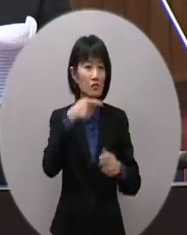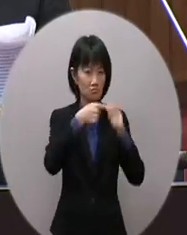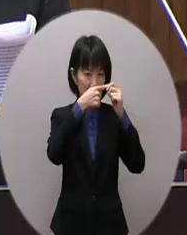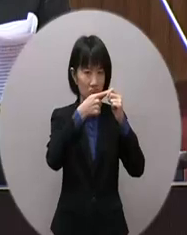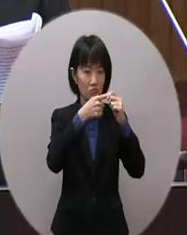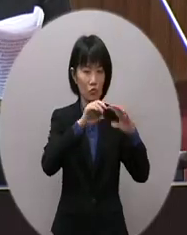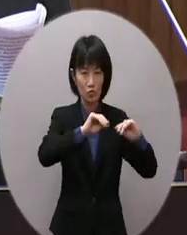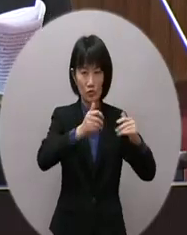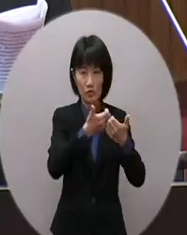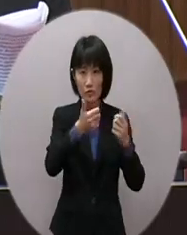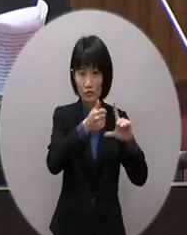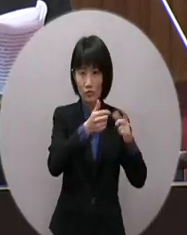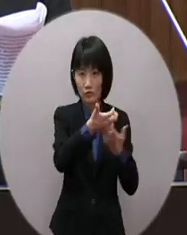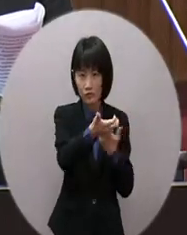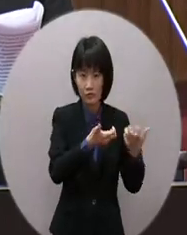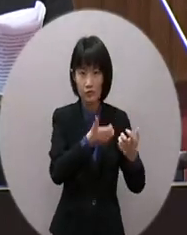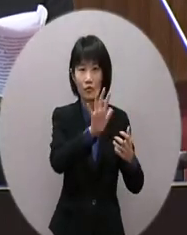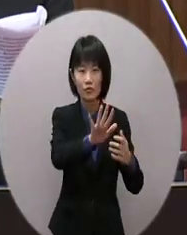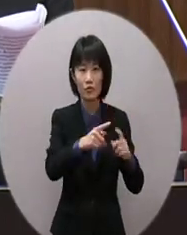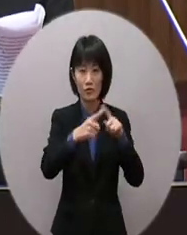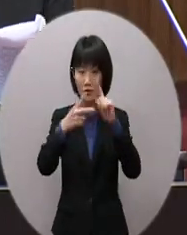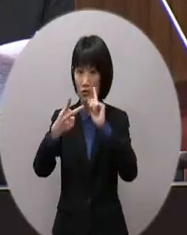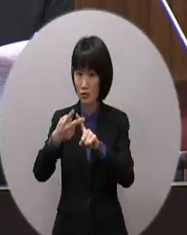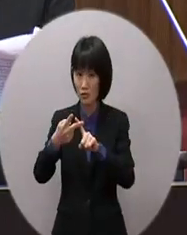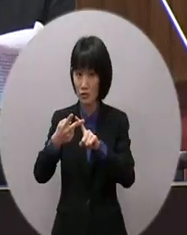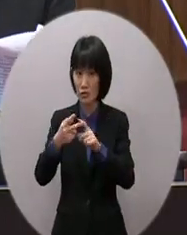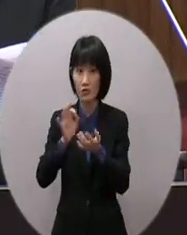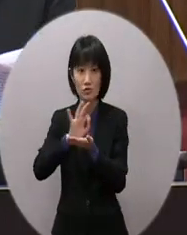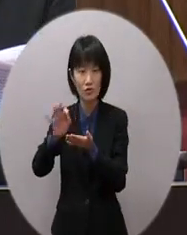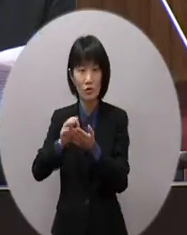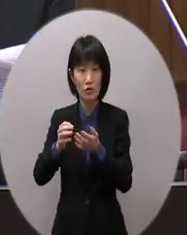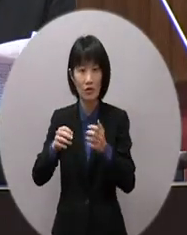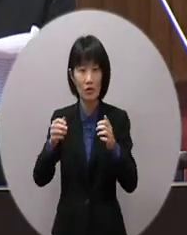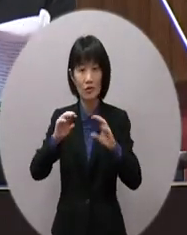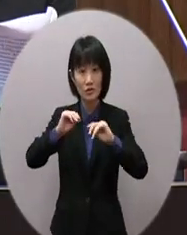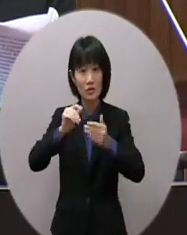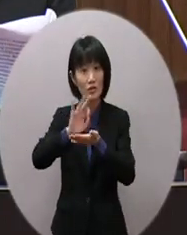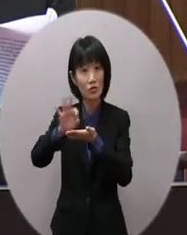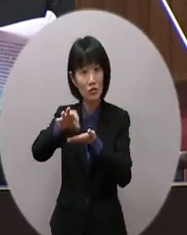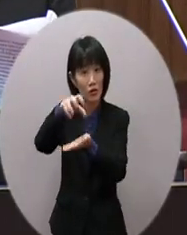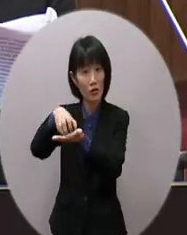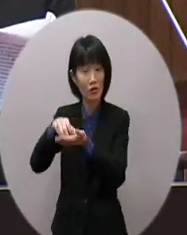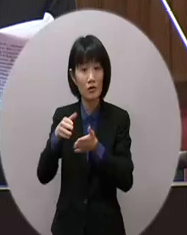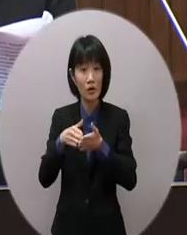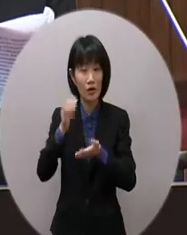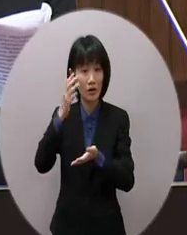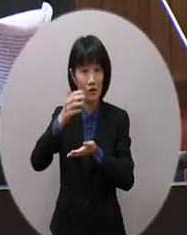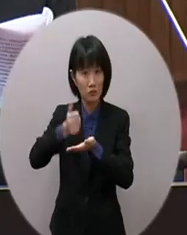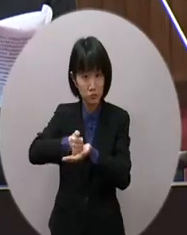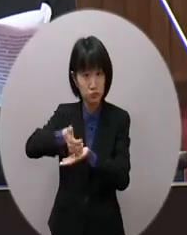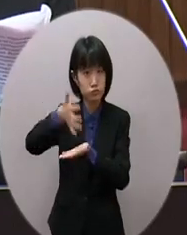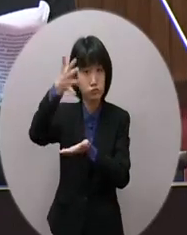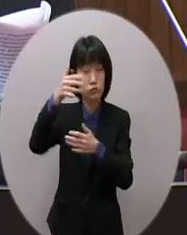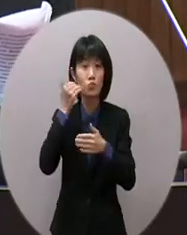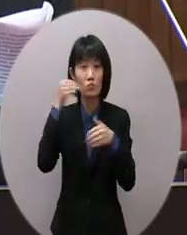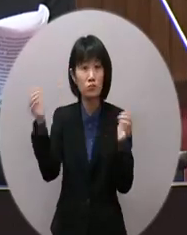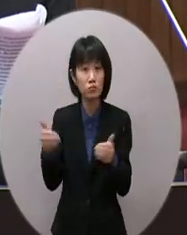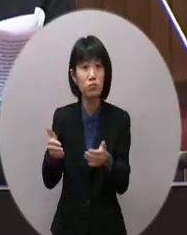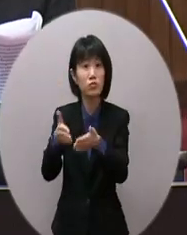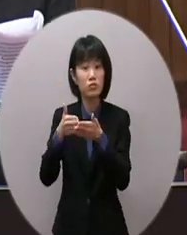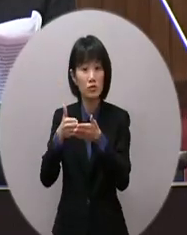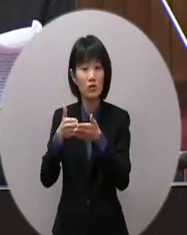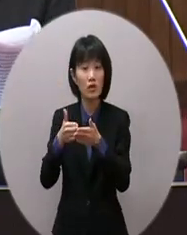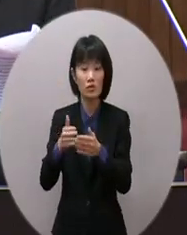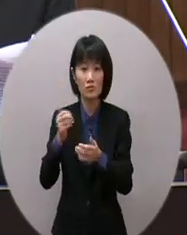题。第二个就是使用执照的一个问题，因为我们的建筑物都有所